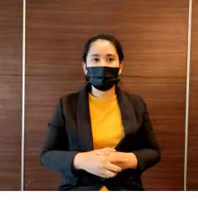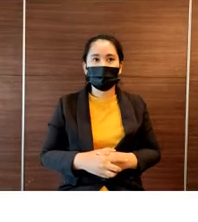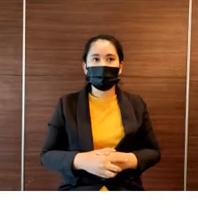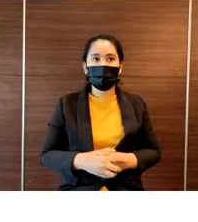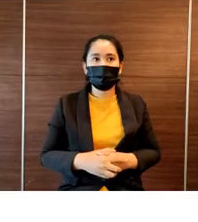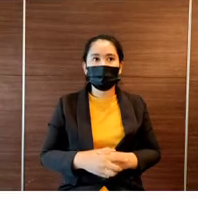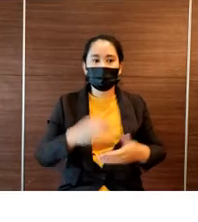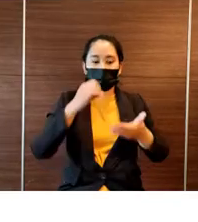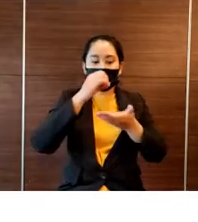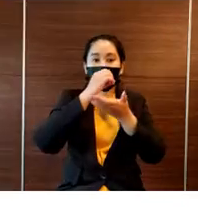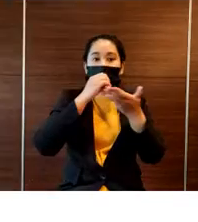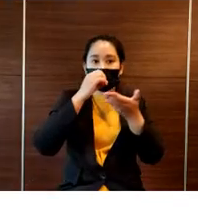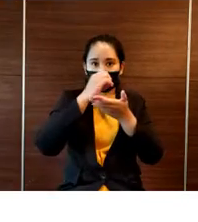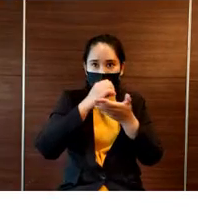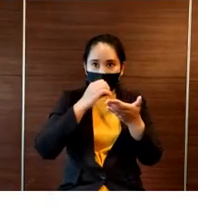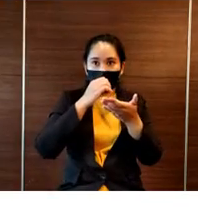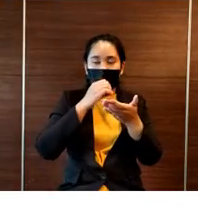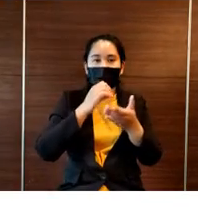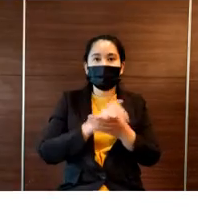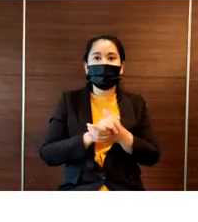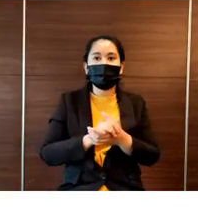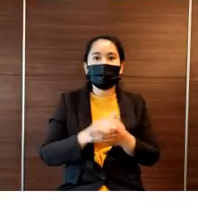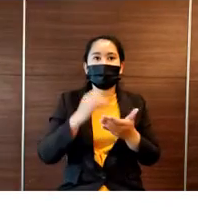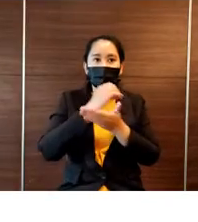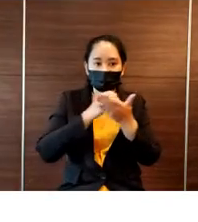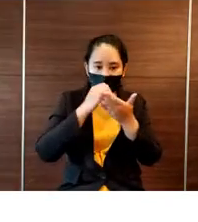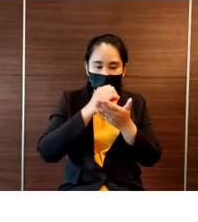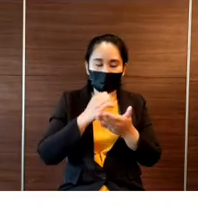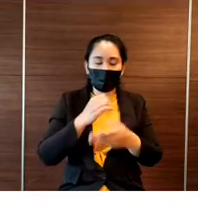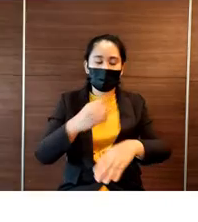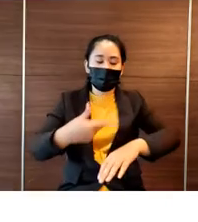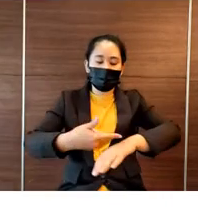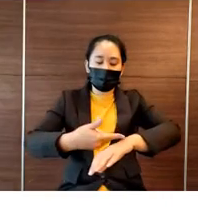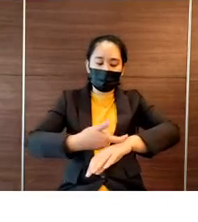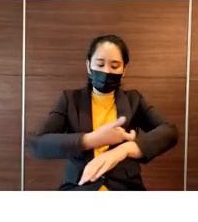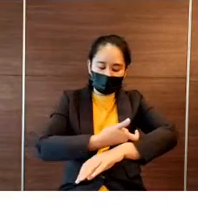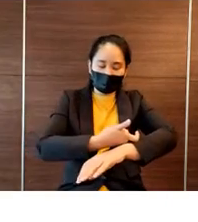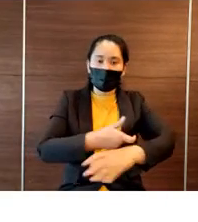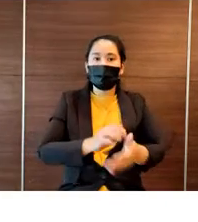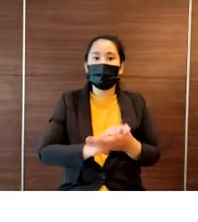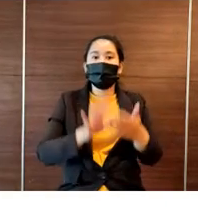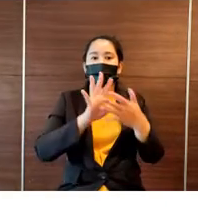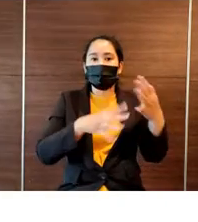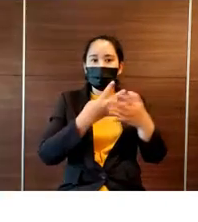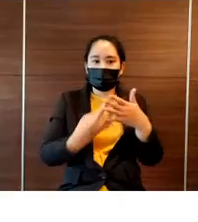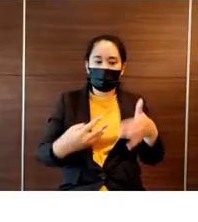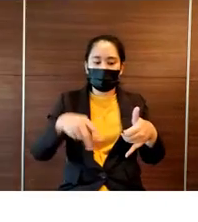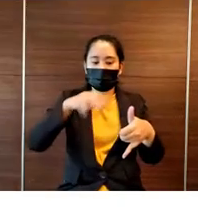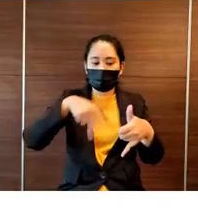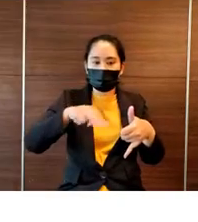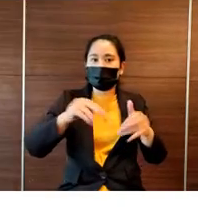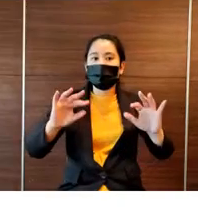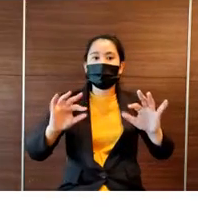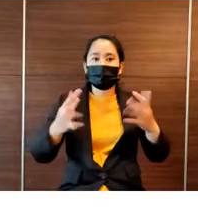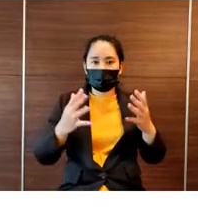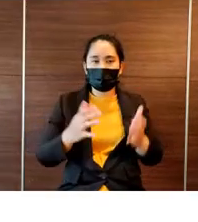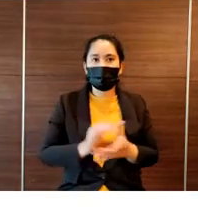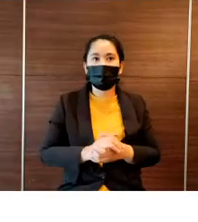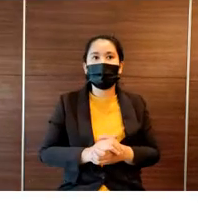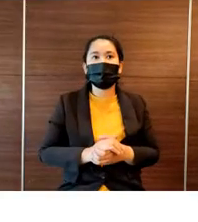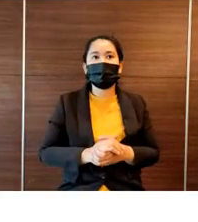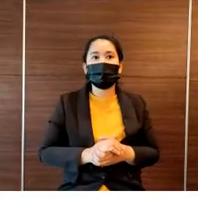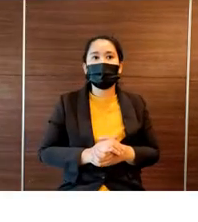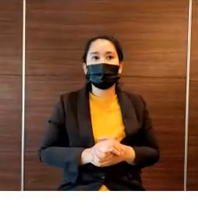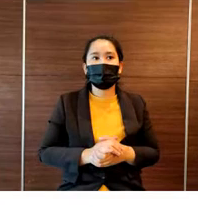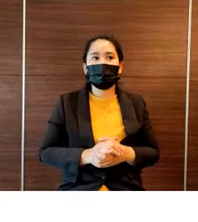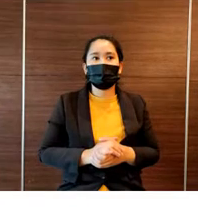ใช้สารเสพติดที่เป็นประเภทไอซ์แล้ววิธีการฉีดเนี่ยเราก็ยังไม่มีแนวทางในการที่จะบำบัดเนาะนอกจากวิธีการแบบที่เรียกว่